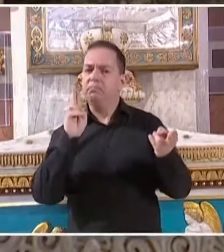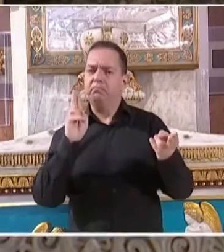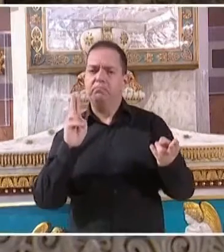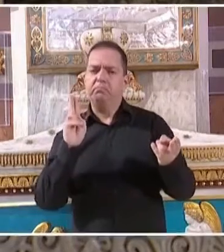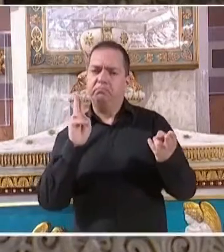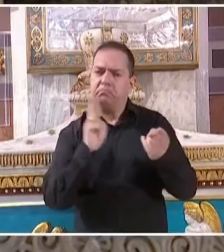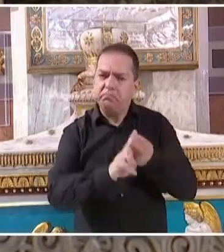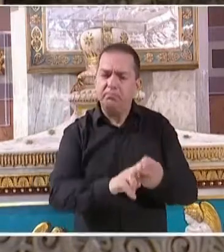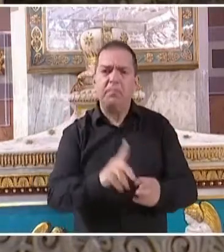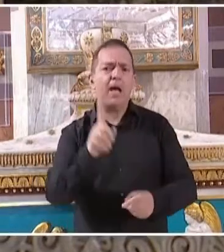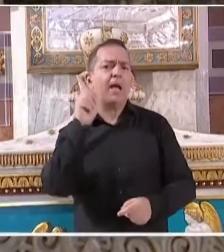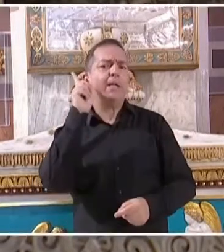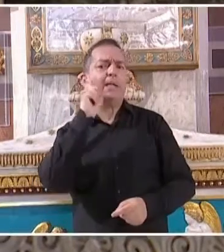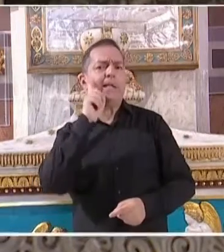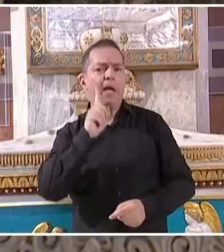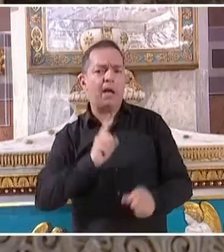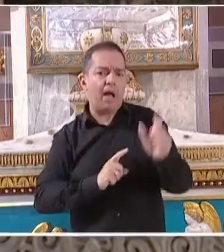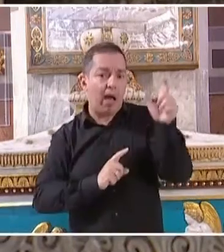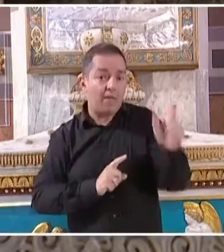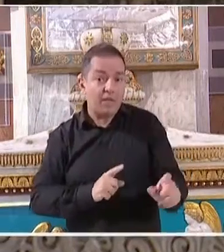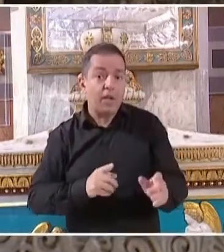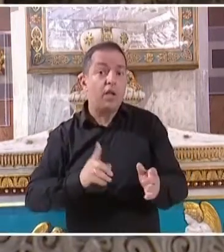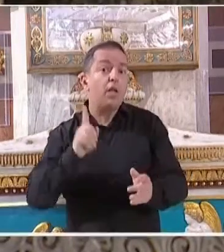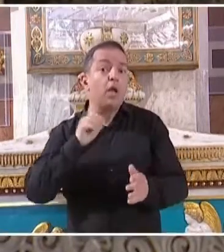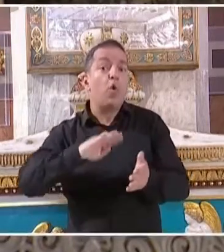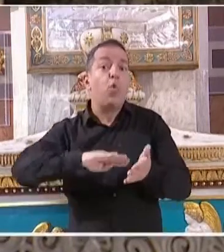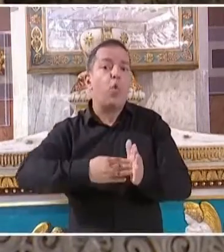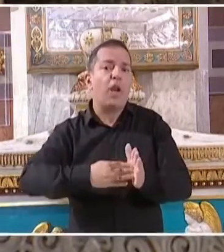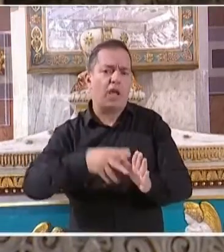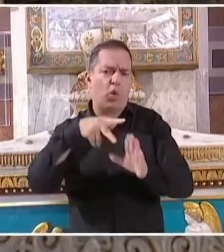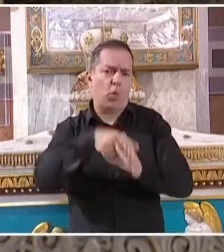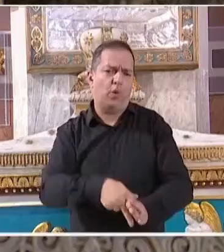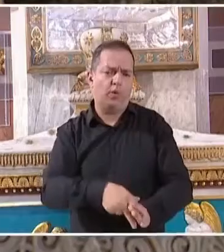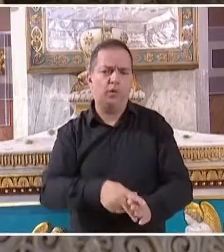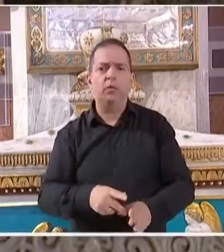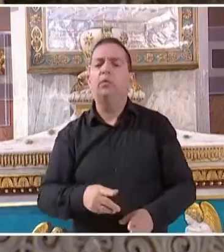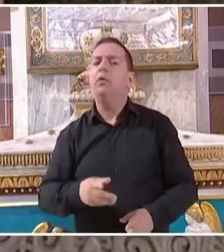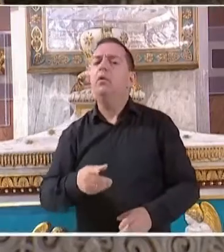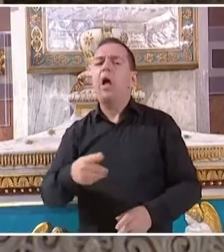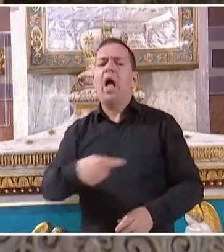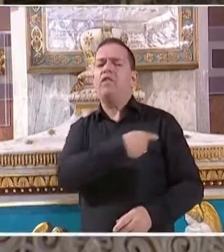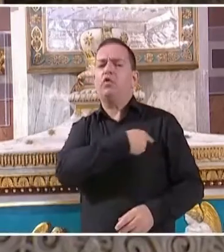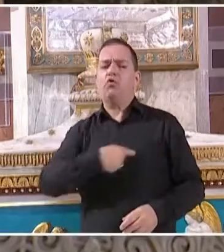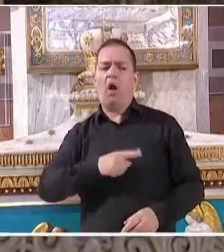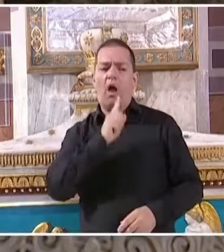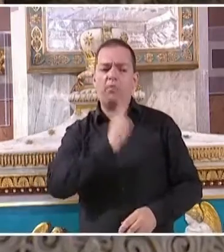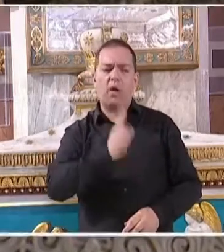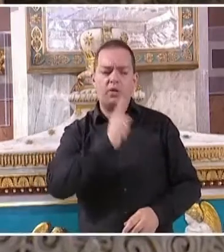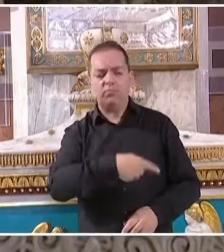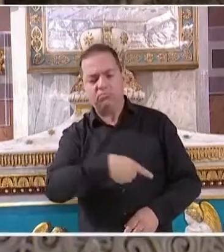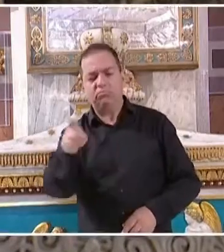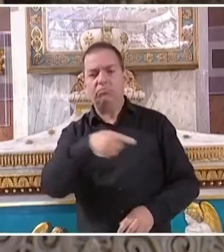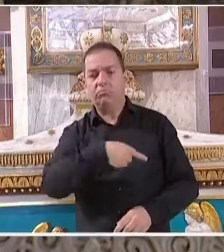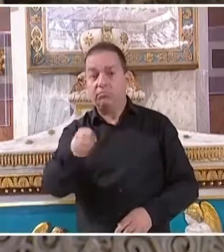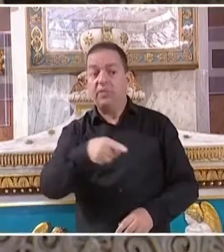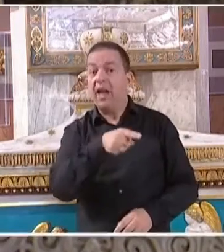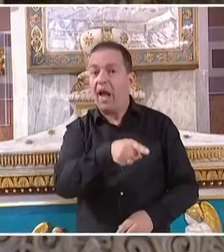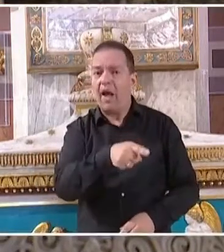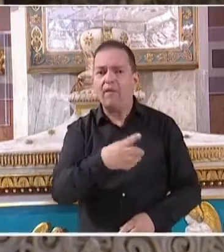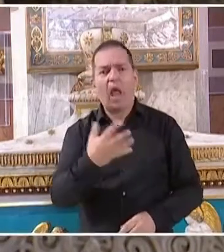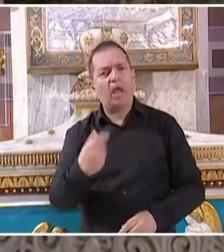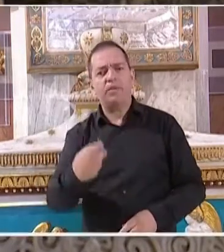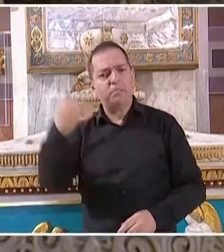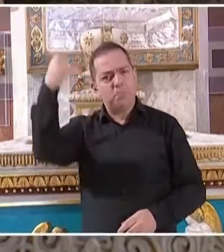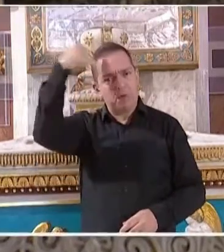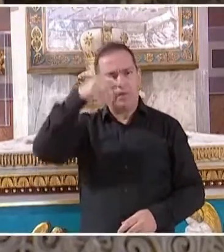γυναίκα, δούλη κάποιων κατοίκων της πόλεως, που είχε δαιμονικό